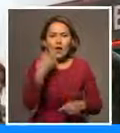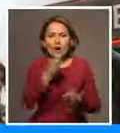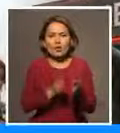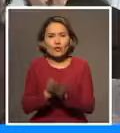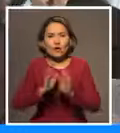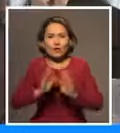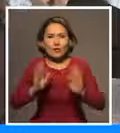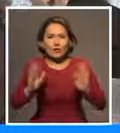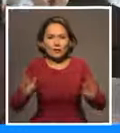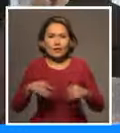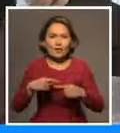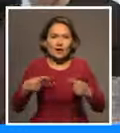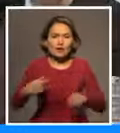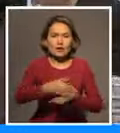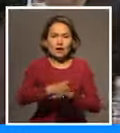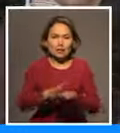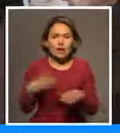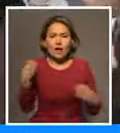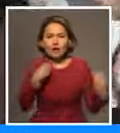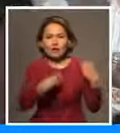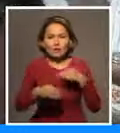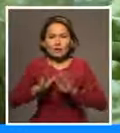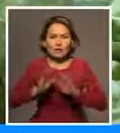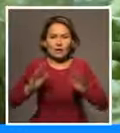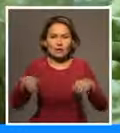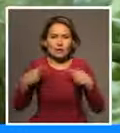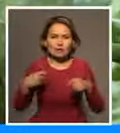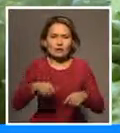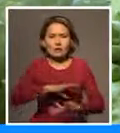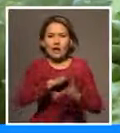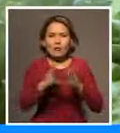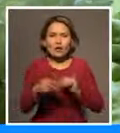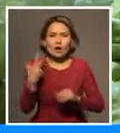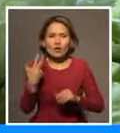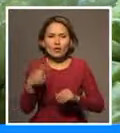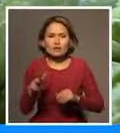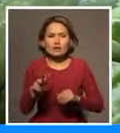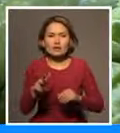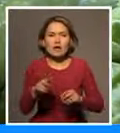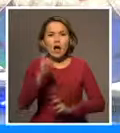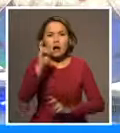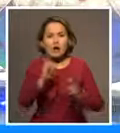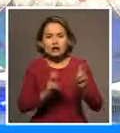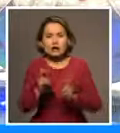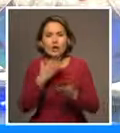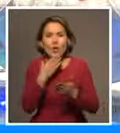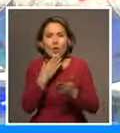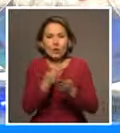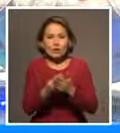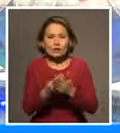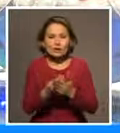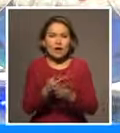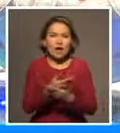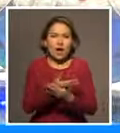қатар киім-кешек пен аяқ киімдер, құрылыс материалдары да көрмеге қойылды. Барлығы 30-дан астам кәсіпорын өз тауарын жұртшылық назарына